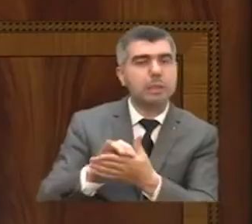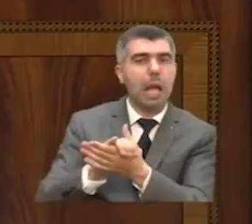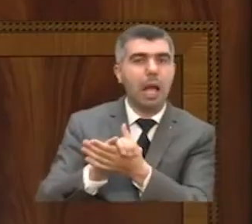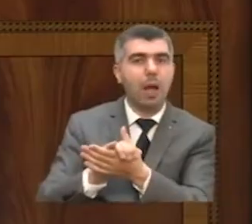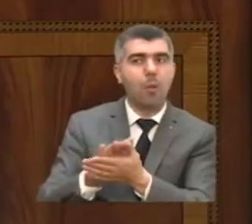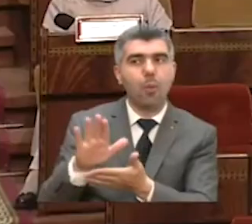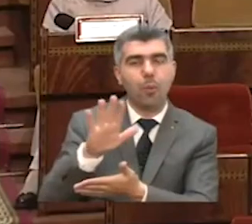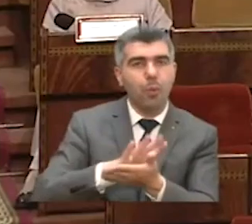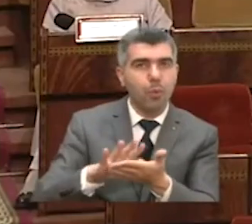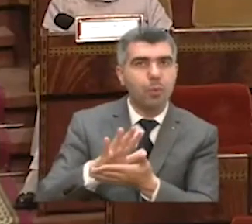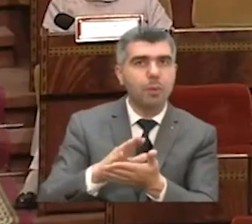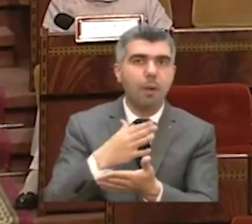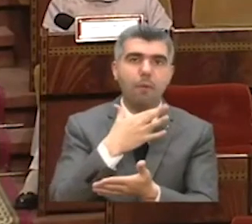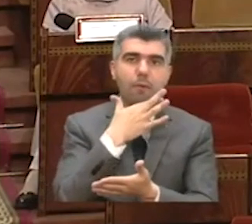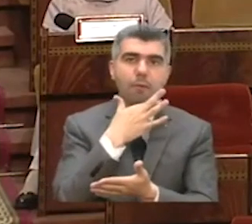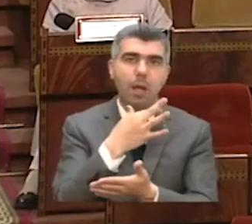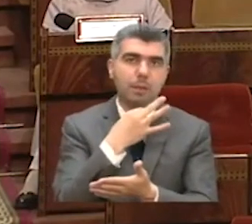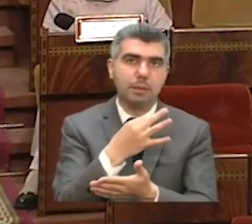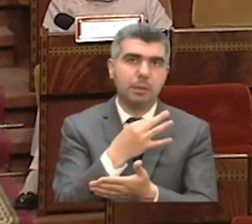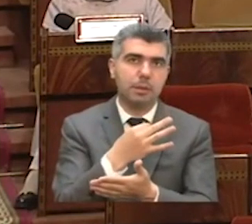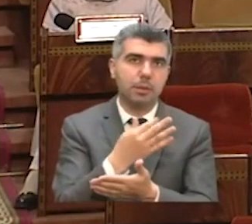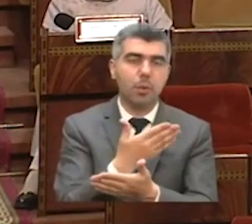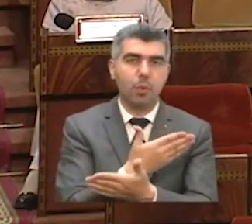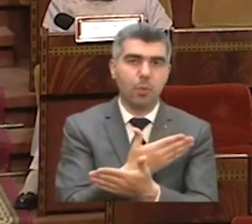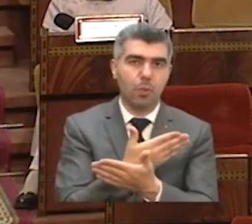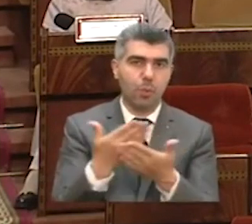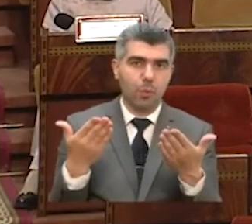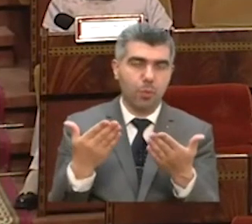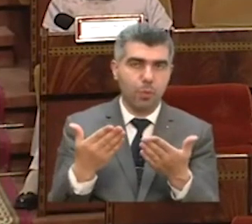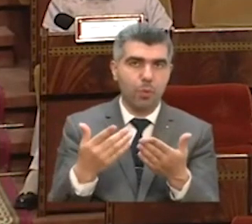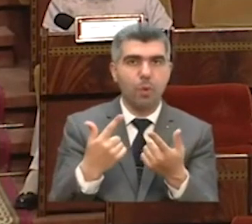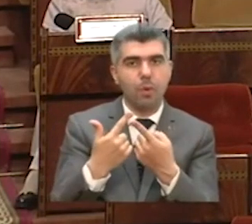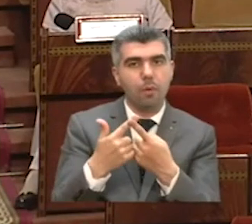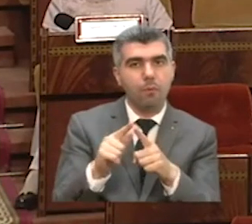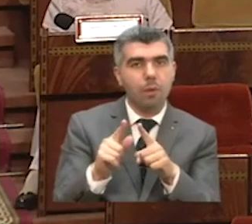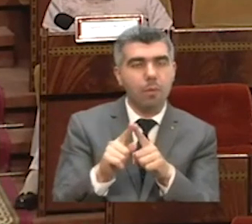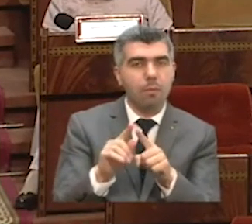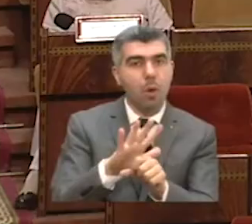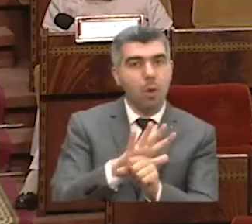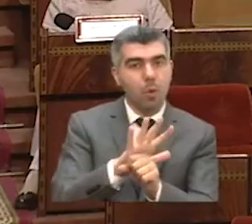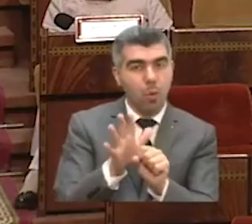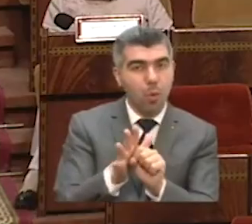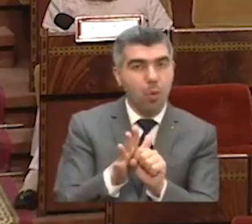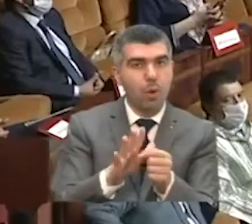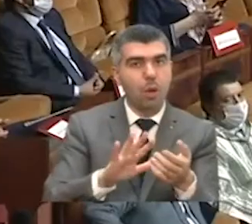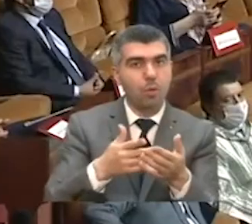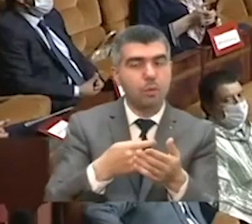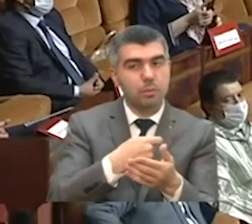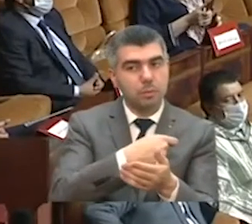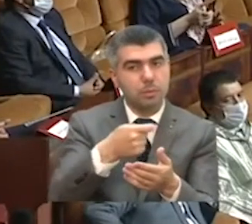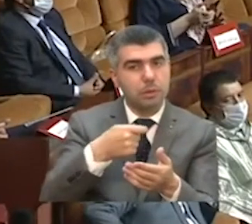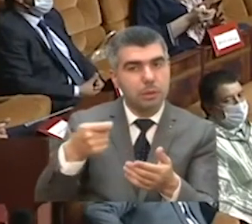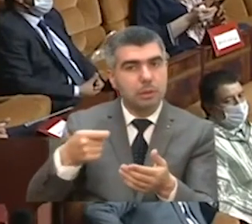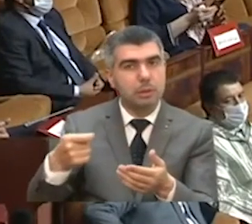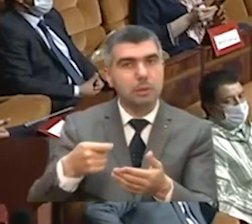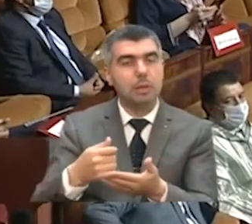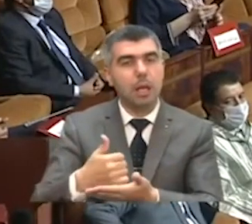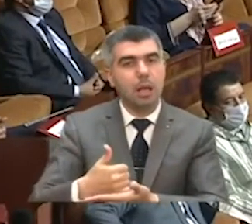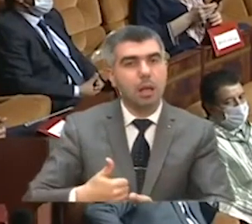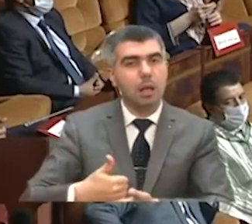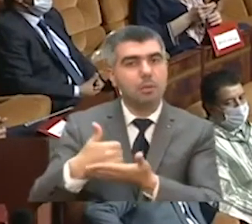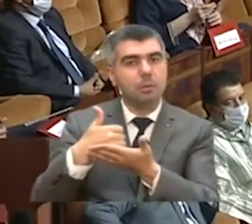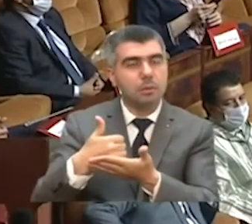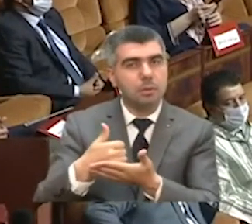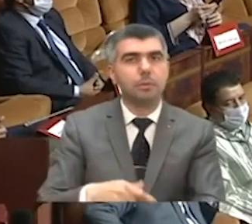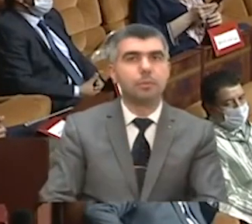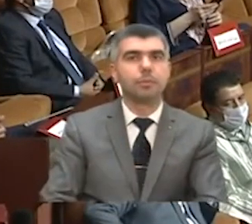المحليه اللي سهلت هذه العمليه خصوصا في مرحله الجائحه، واللي فرقنا واحد العدد ديال يعني هذا الشيء